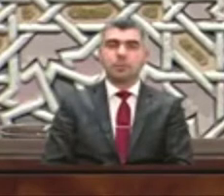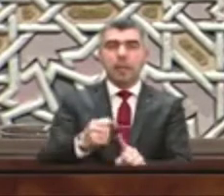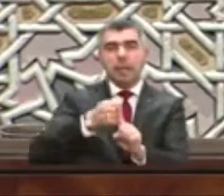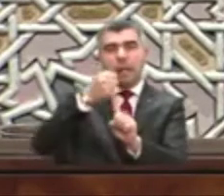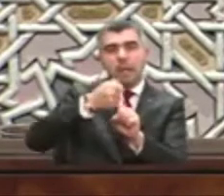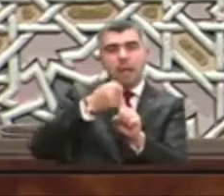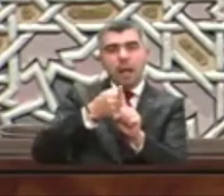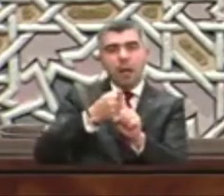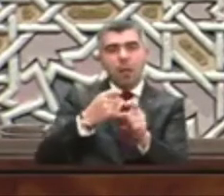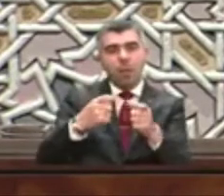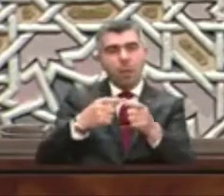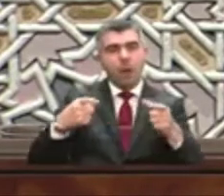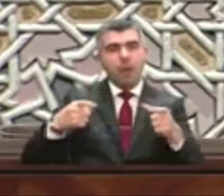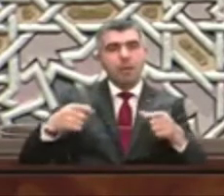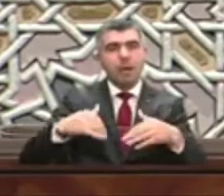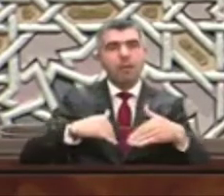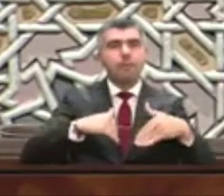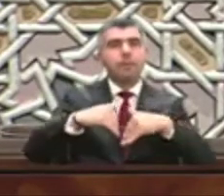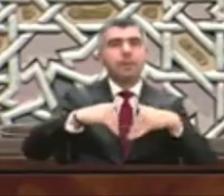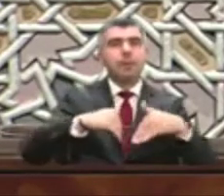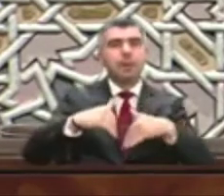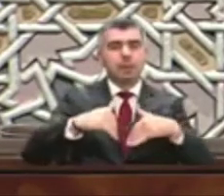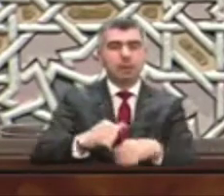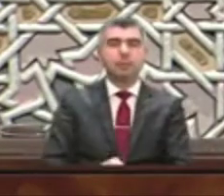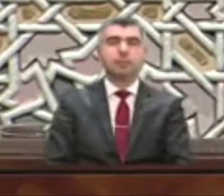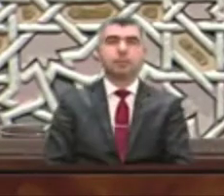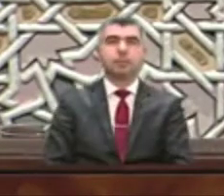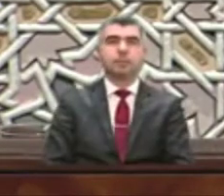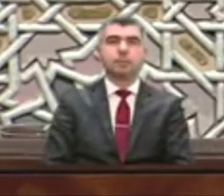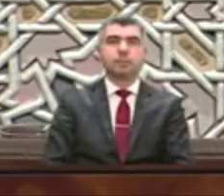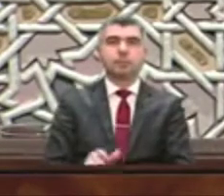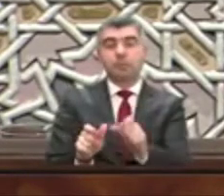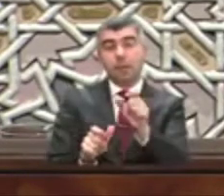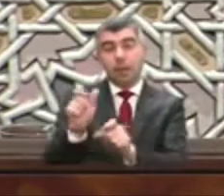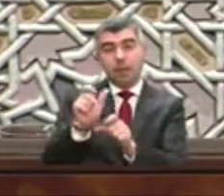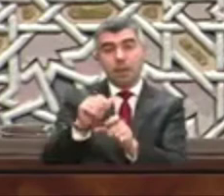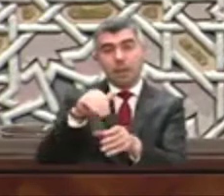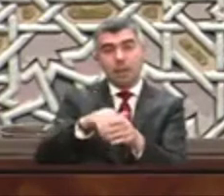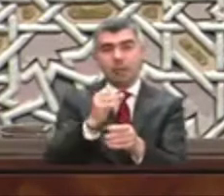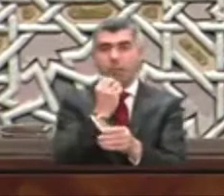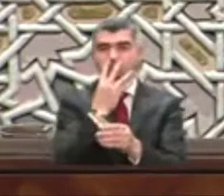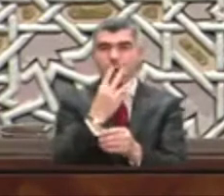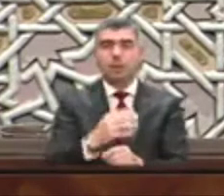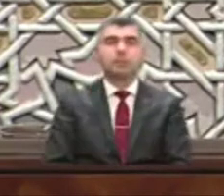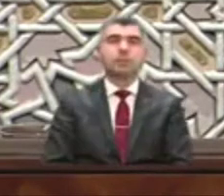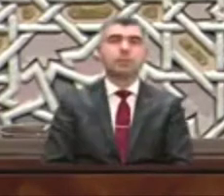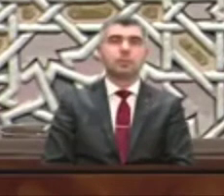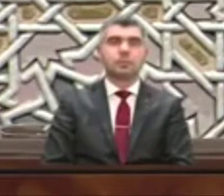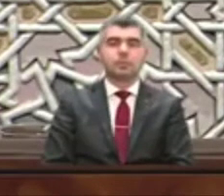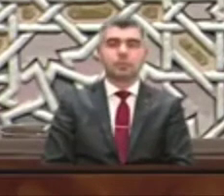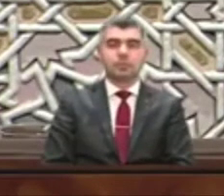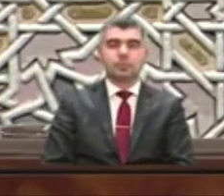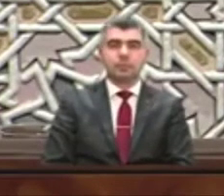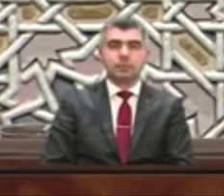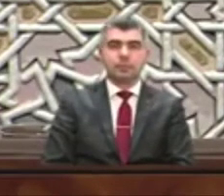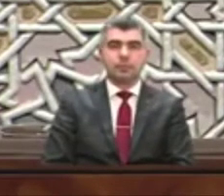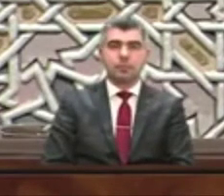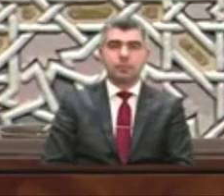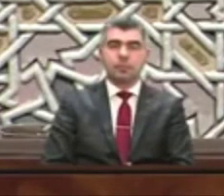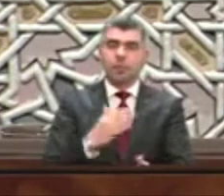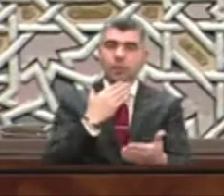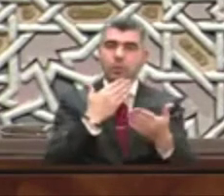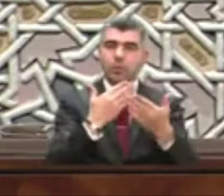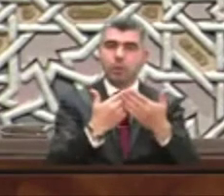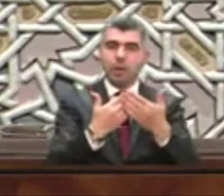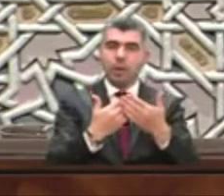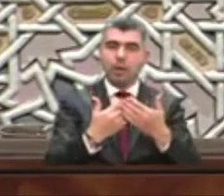وتوسيع الشبكه الطرقيه، للسيدات والساده النواب المحترمين من الفريق الاشتراكي. لك الكلمة سيد النائب المحترم تفضل. شكرا